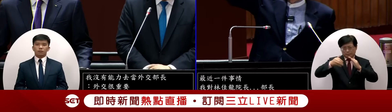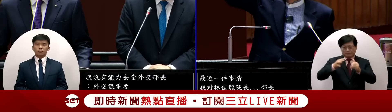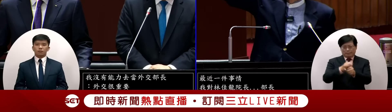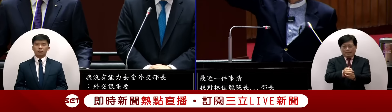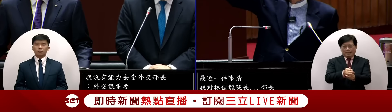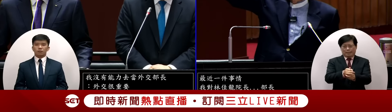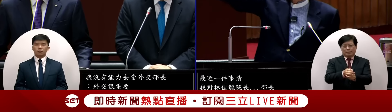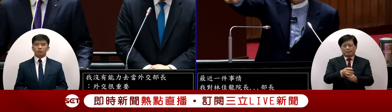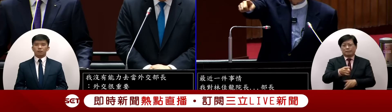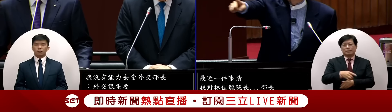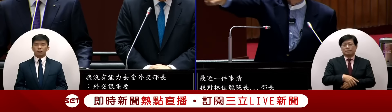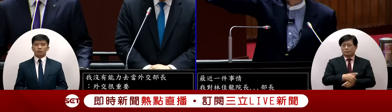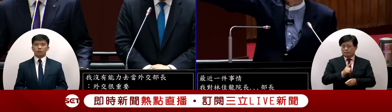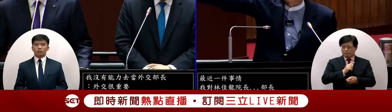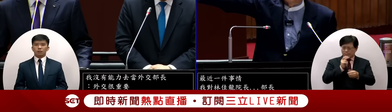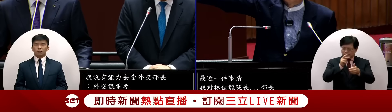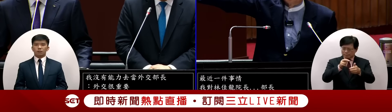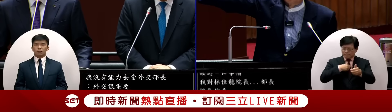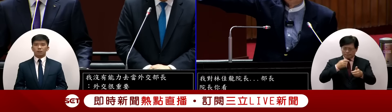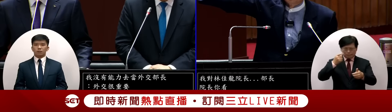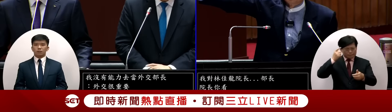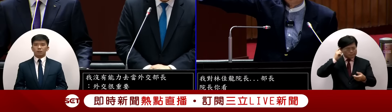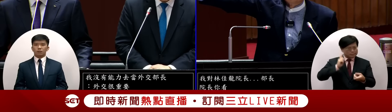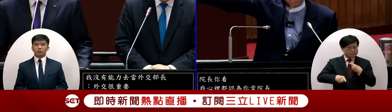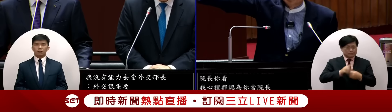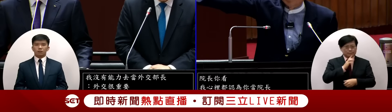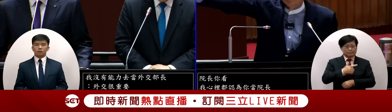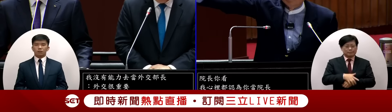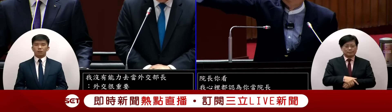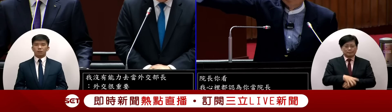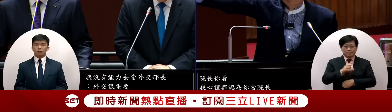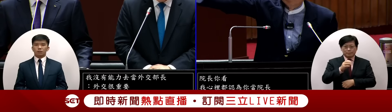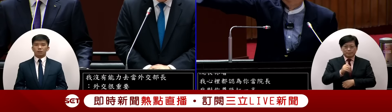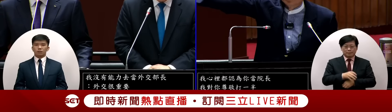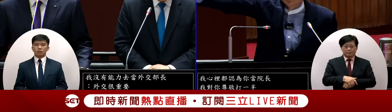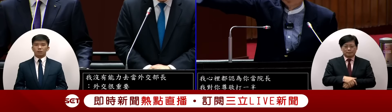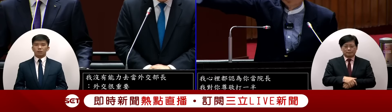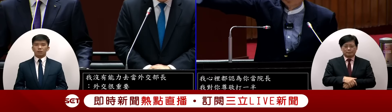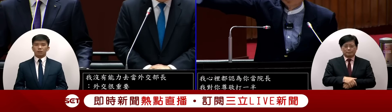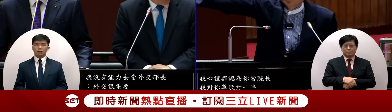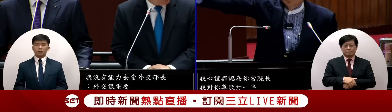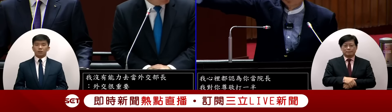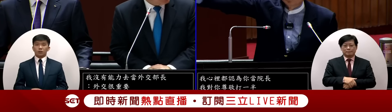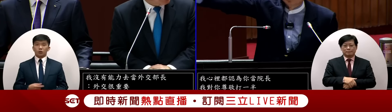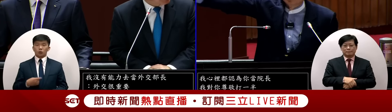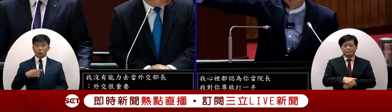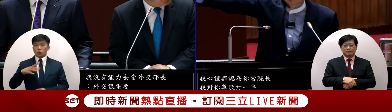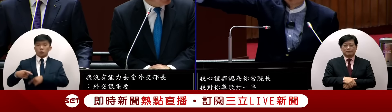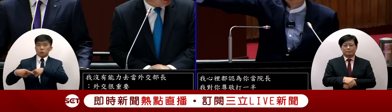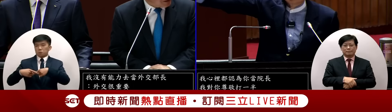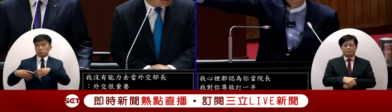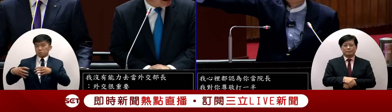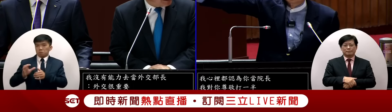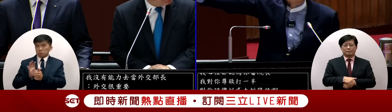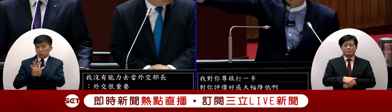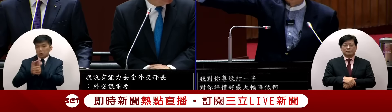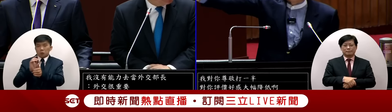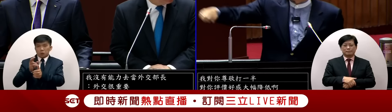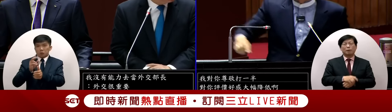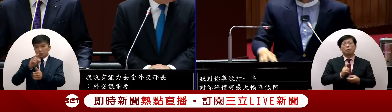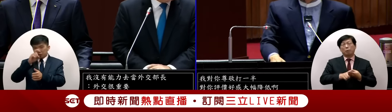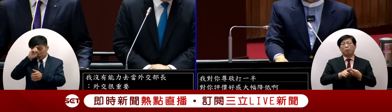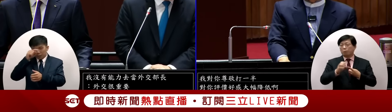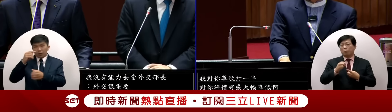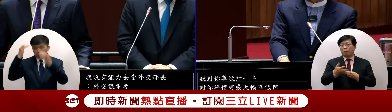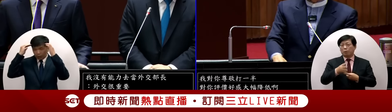里。你是看他不顺眼是不是？有没有？ 我有共推韩院长做董事长。 对啊，